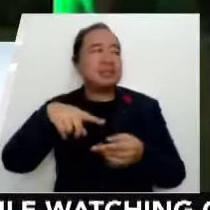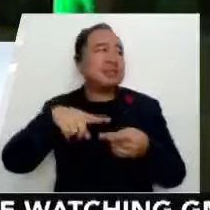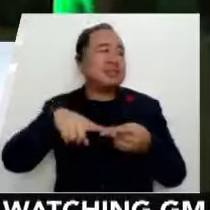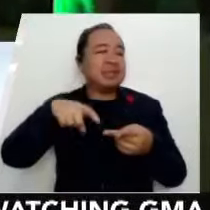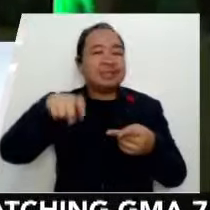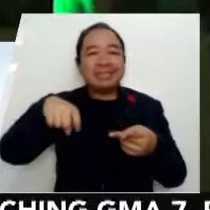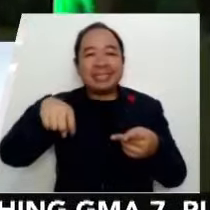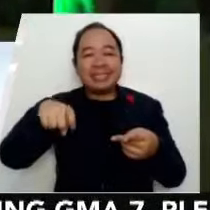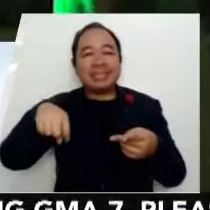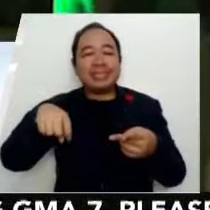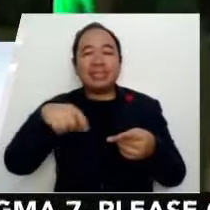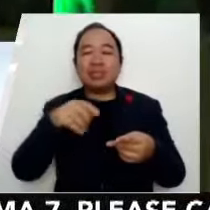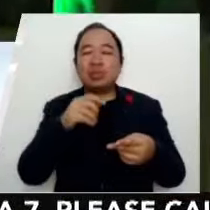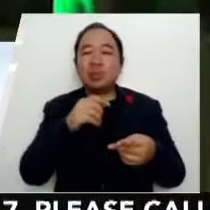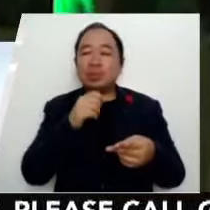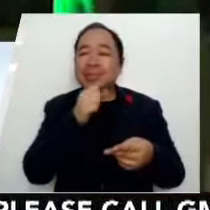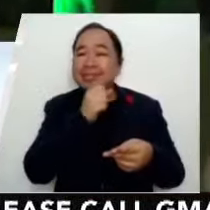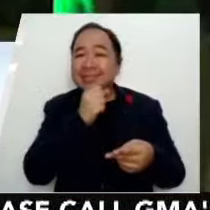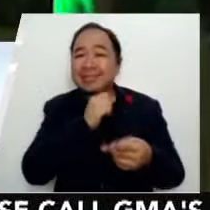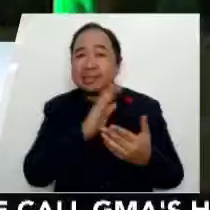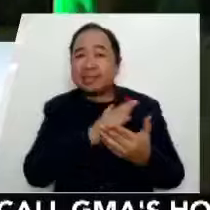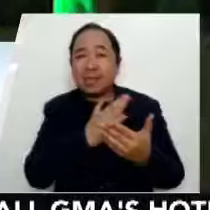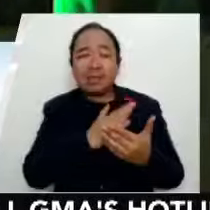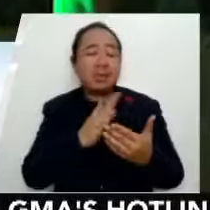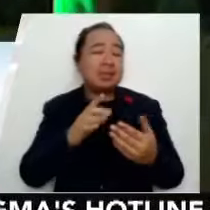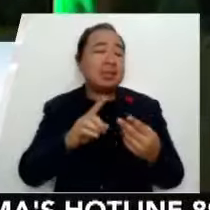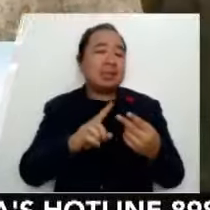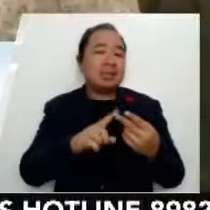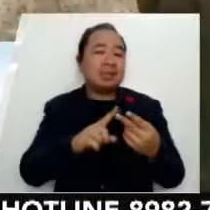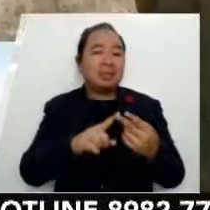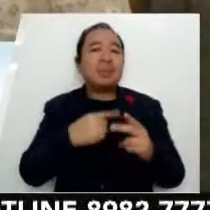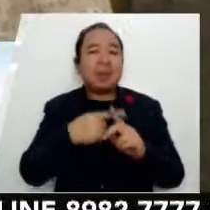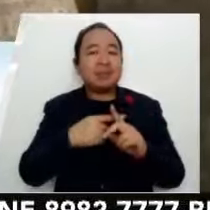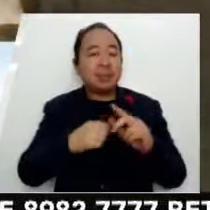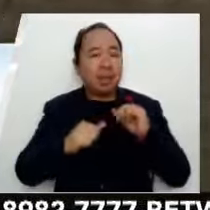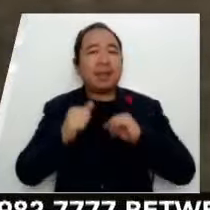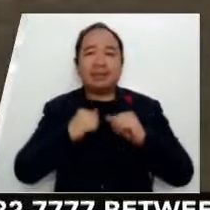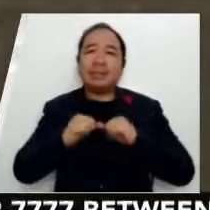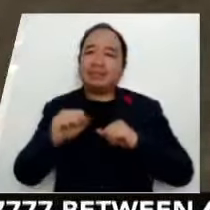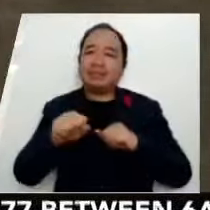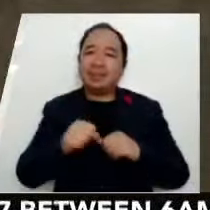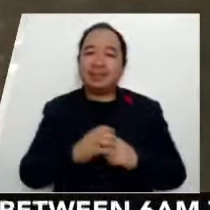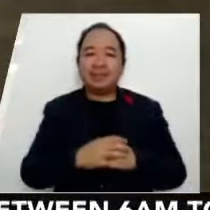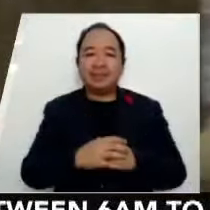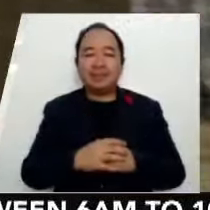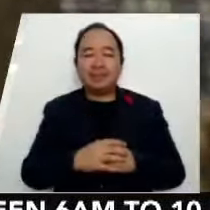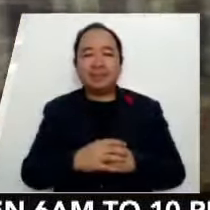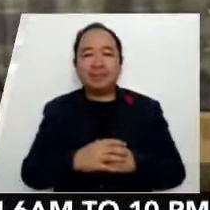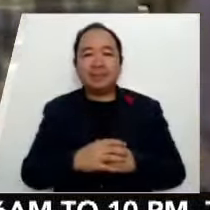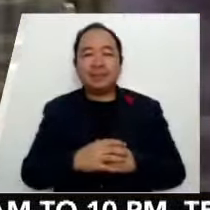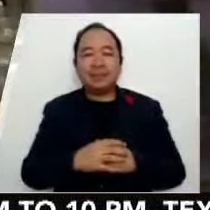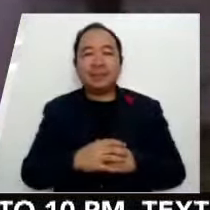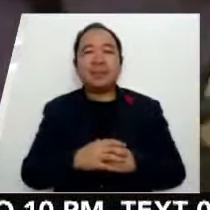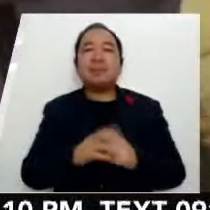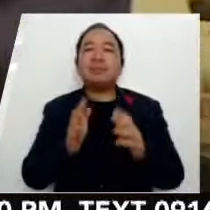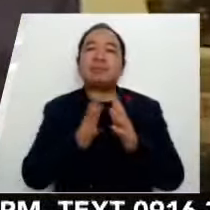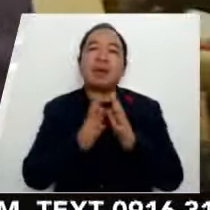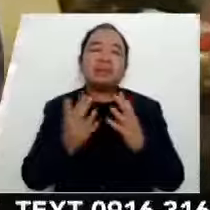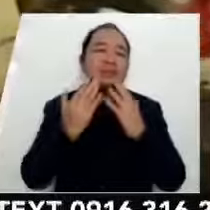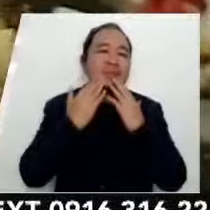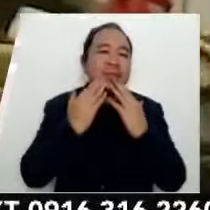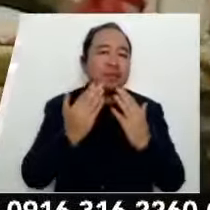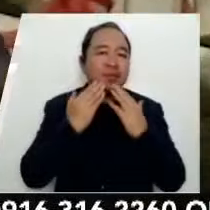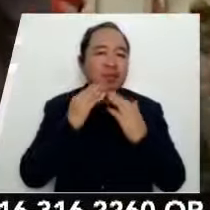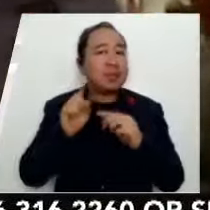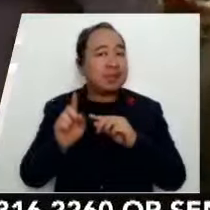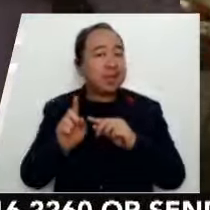to sing ah aside from doun sa acting extra Grateful din si yan dahil may